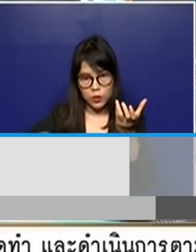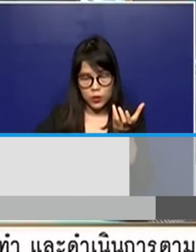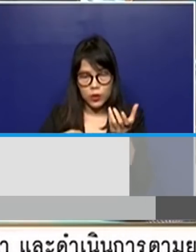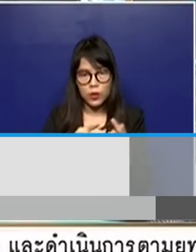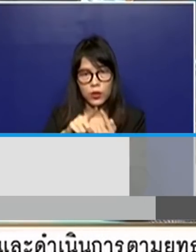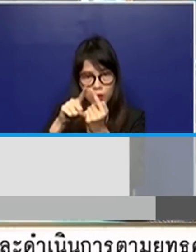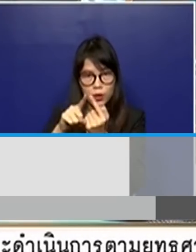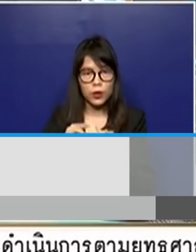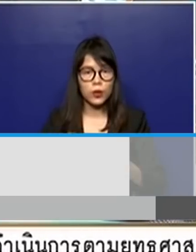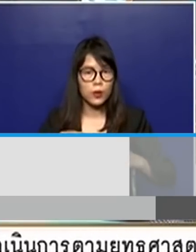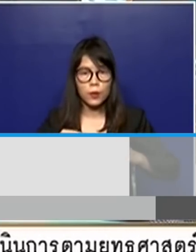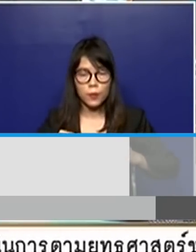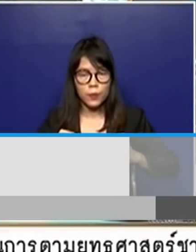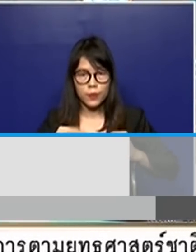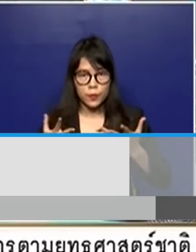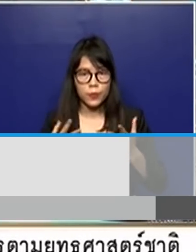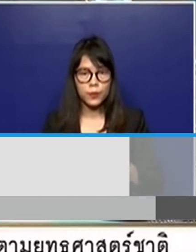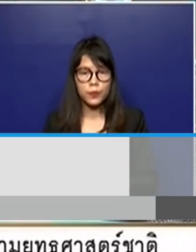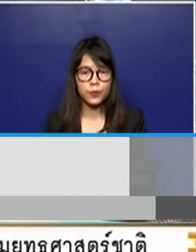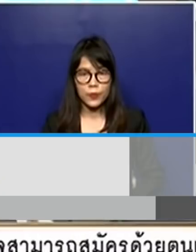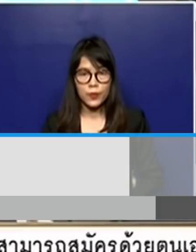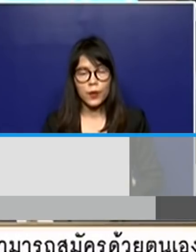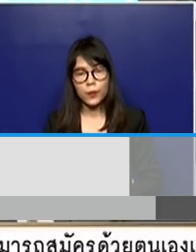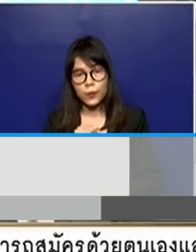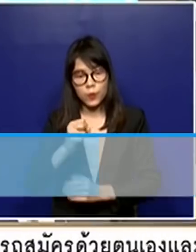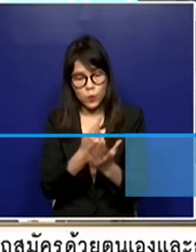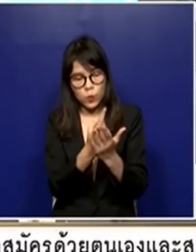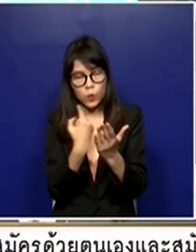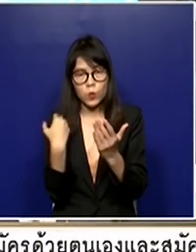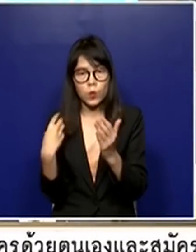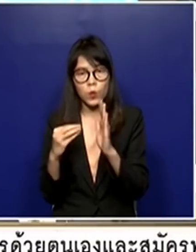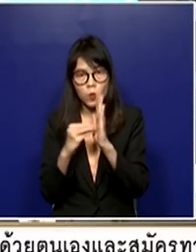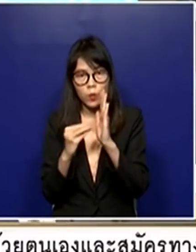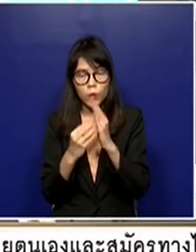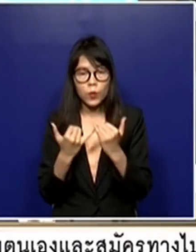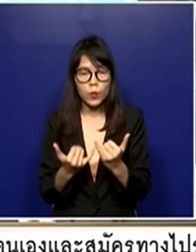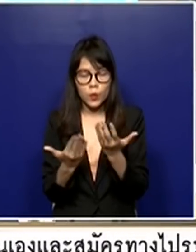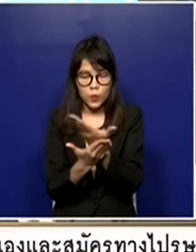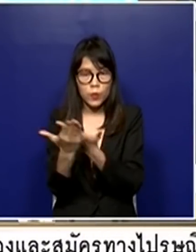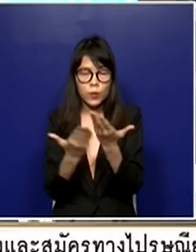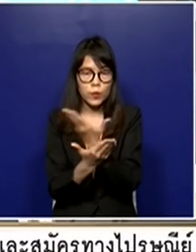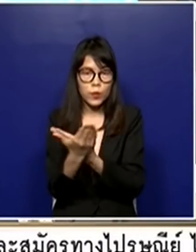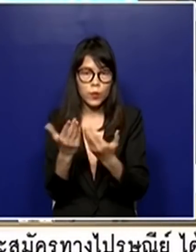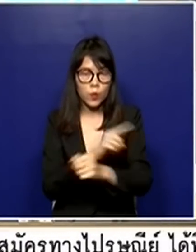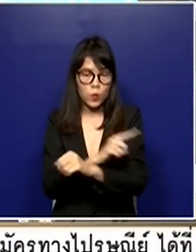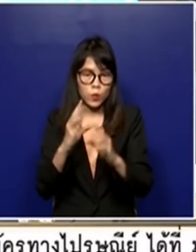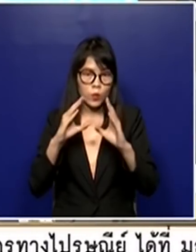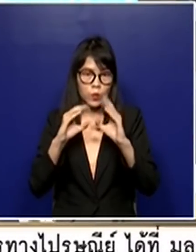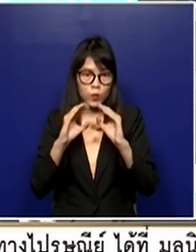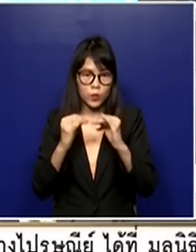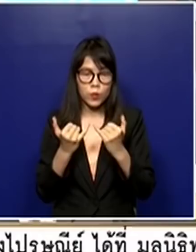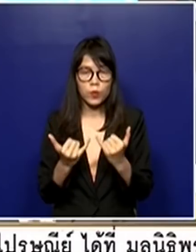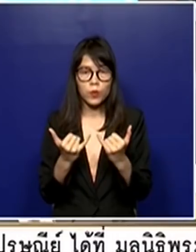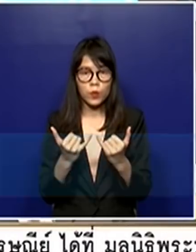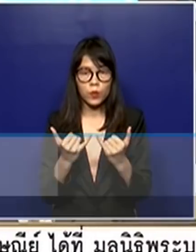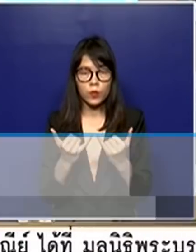า ครับท่านประธาน ครับพอแล้วครับ วันที่เราประชุมกันนะครับว่าทางท่านประธ